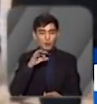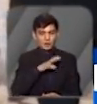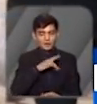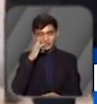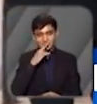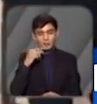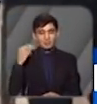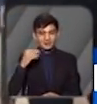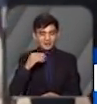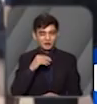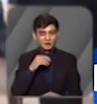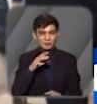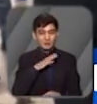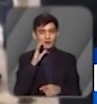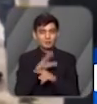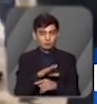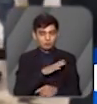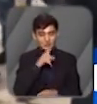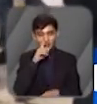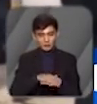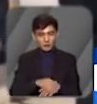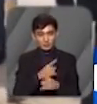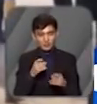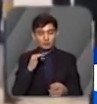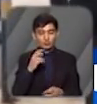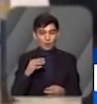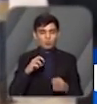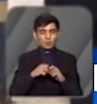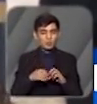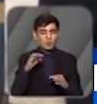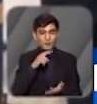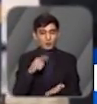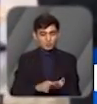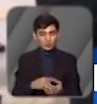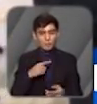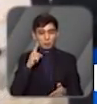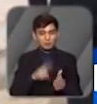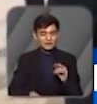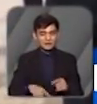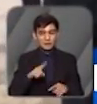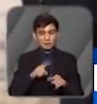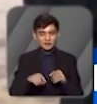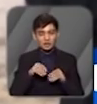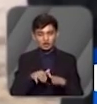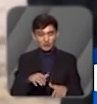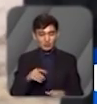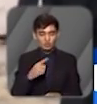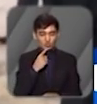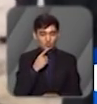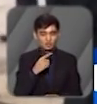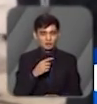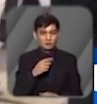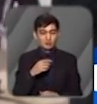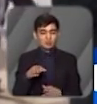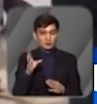Республикасы президенті үкіметке тапсырма берген болатын. Бұл мәселе болған. Манағы сіз айтқан сұрақтардың барлығын бірден шешу абай өте қиын. Өте